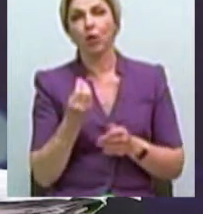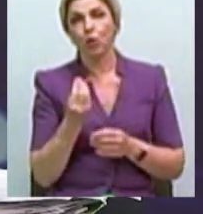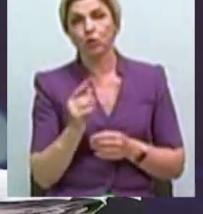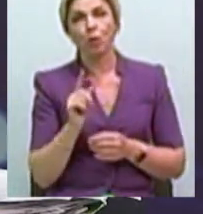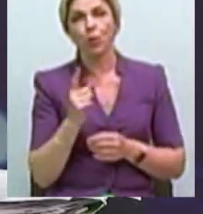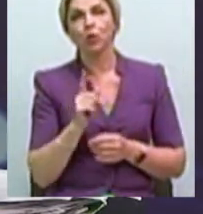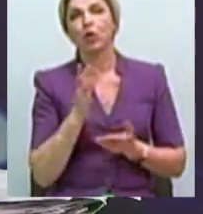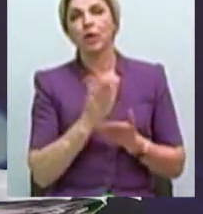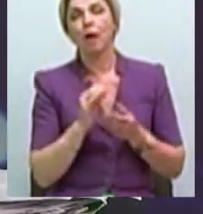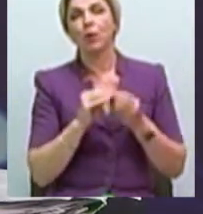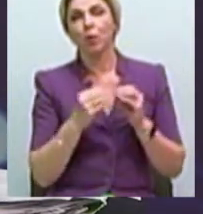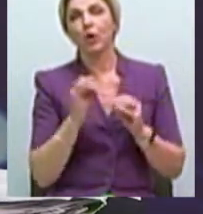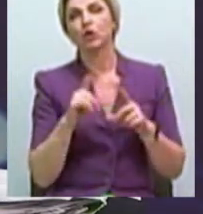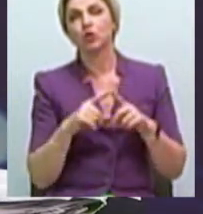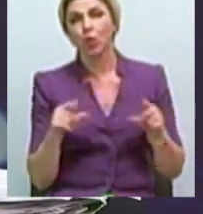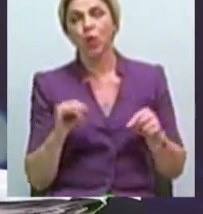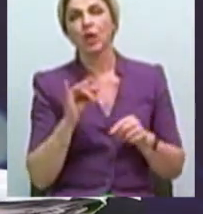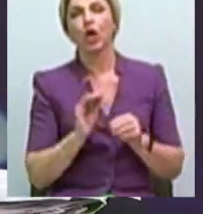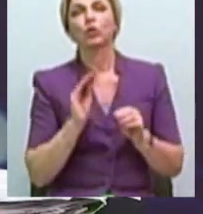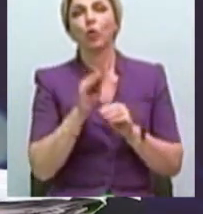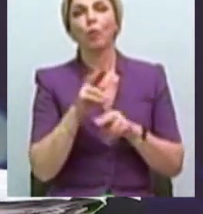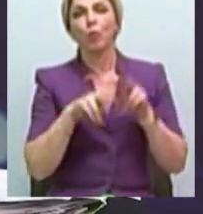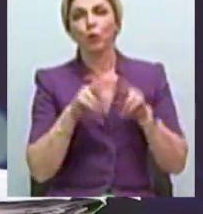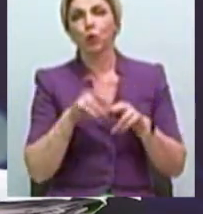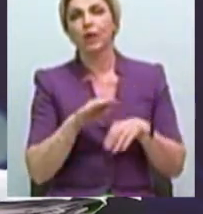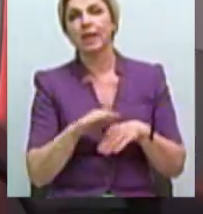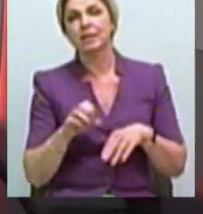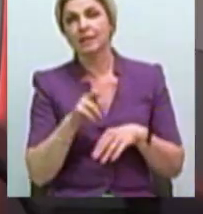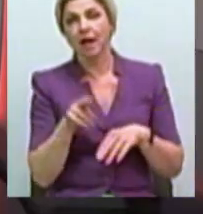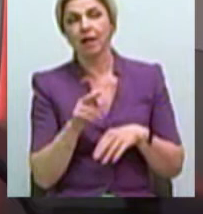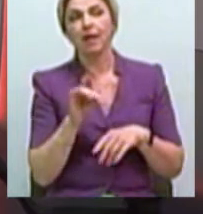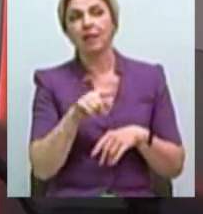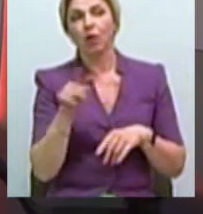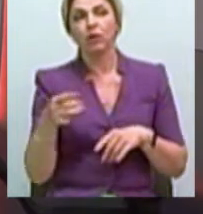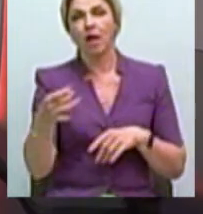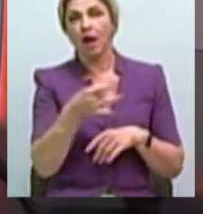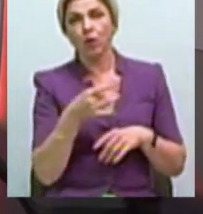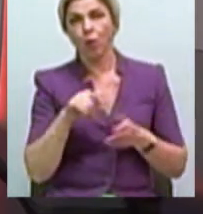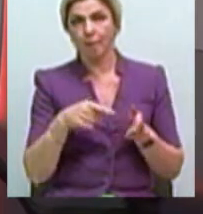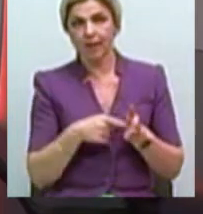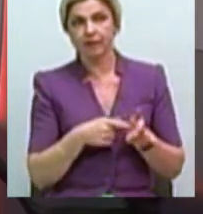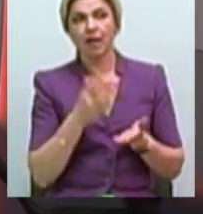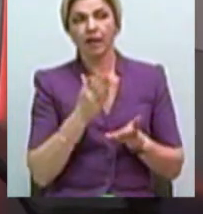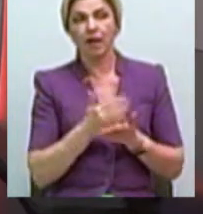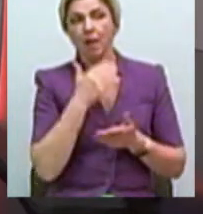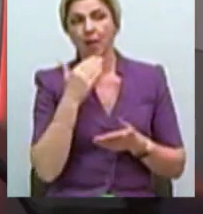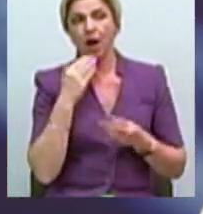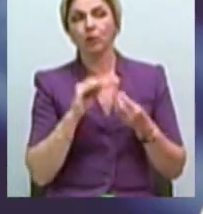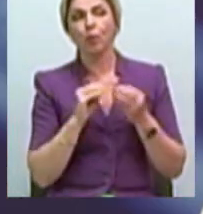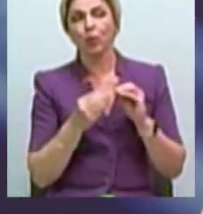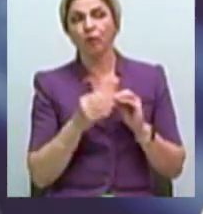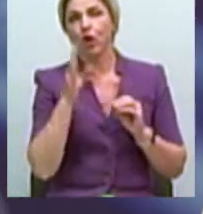тому що є проблемні школи, будова садочків в деяких районах міста. Є багато проблем,